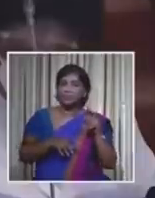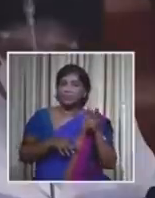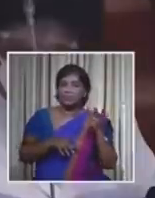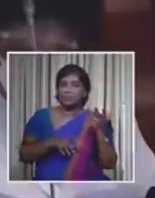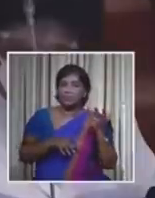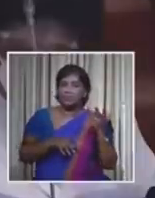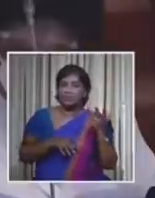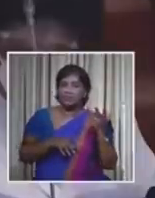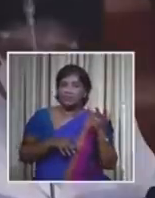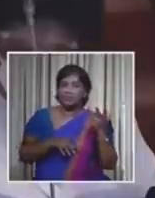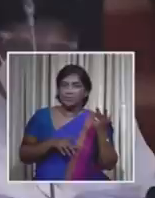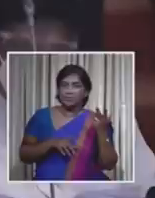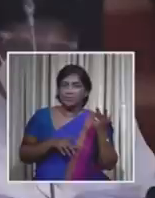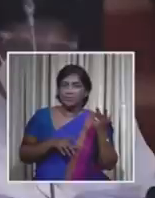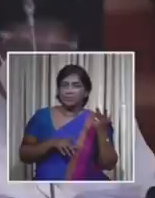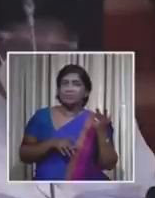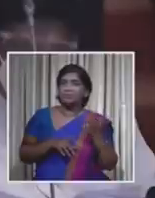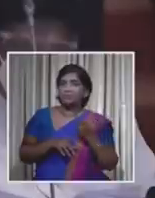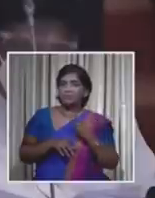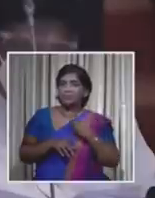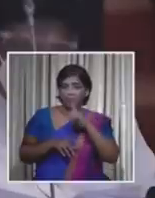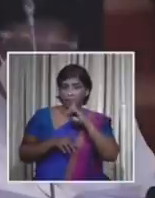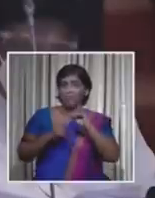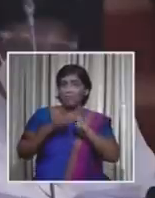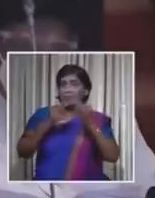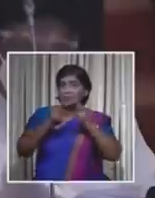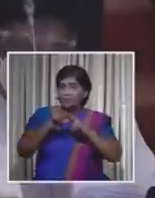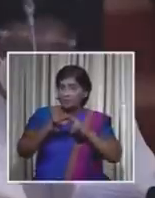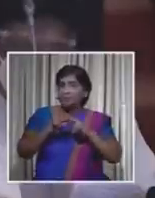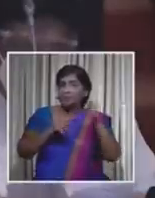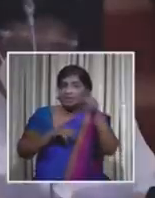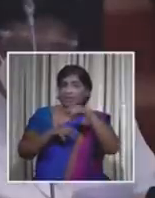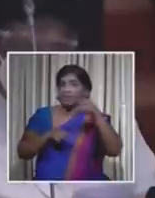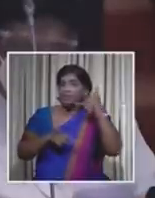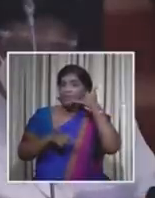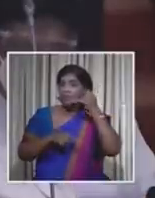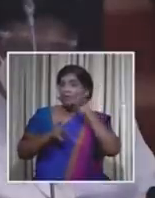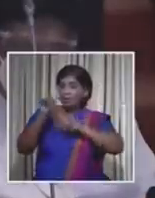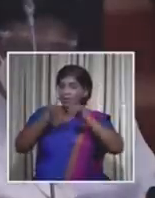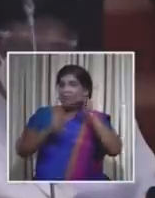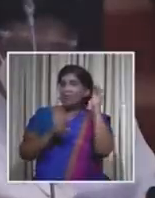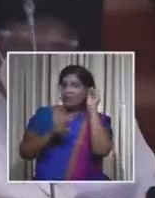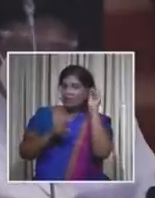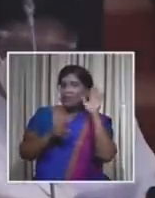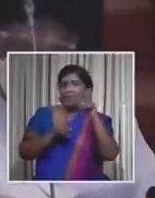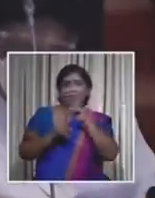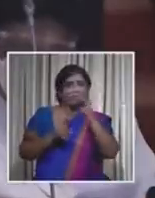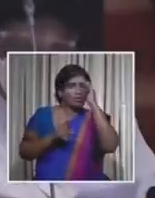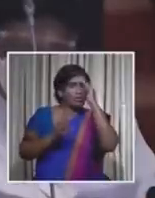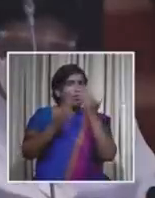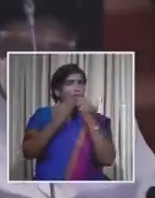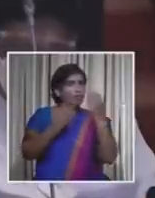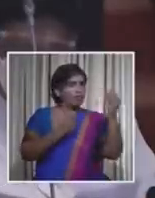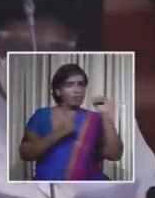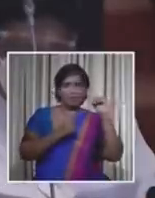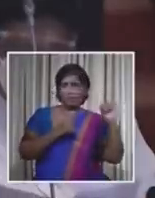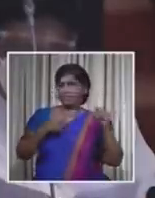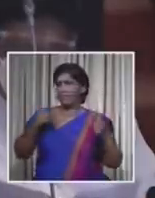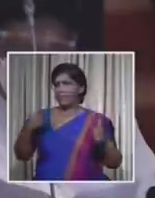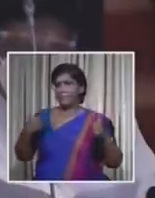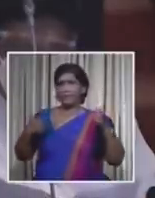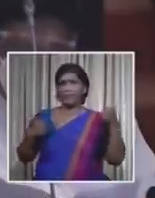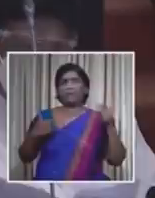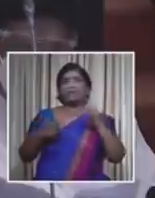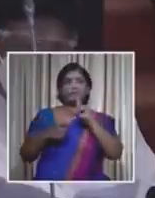මම කියන්නේ නිලධාරීන් කතාවට අහගෙන ඉඳලා කතානායකතුමට උපදෙස් දෙන්න ඕන මේ කතා හරි මේ කතා වැරදි